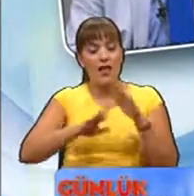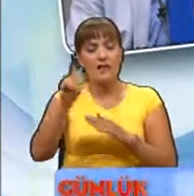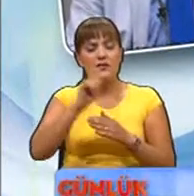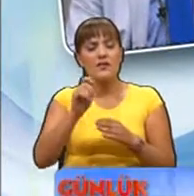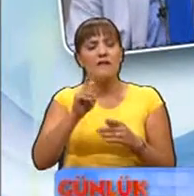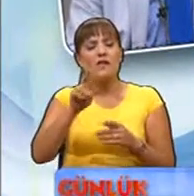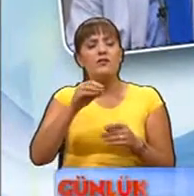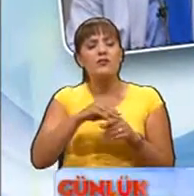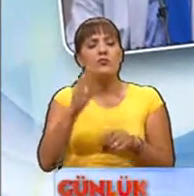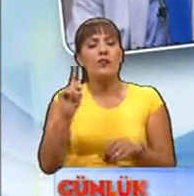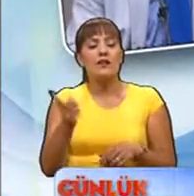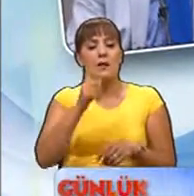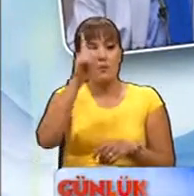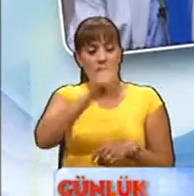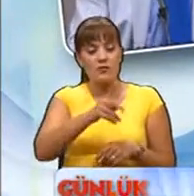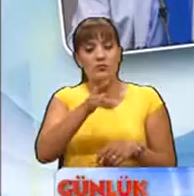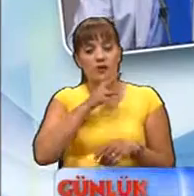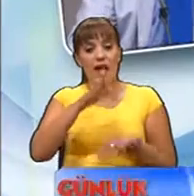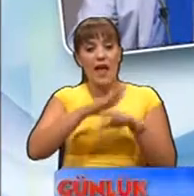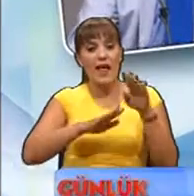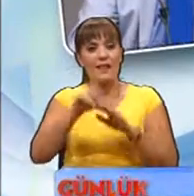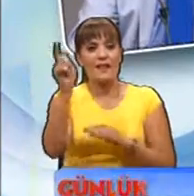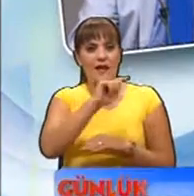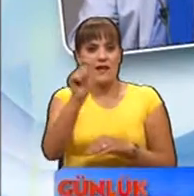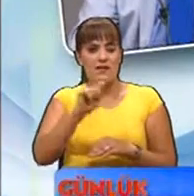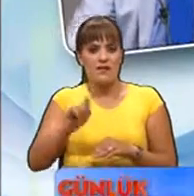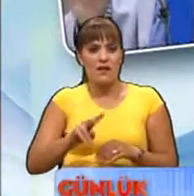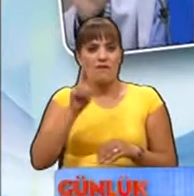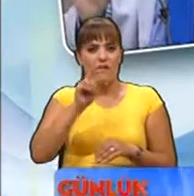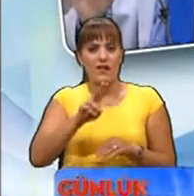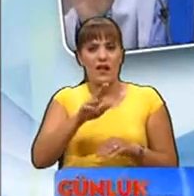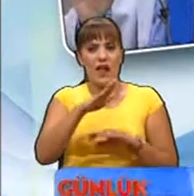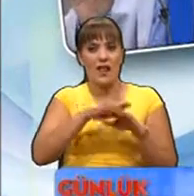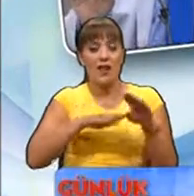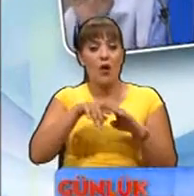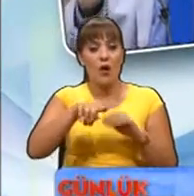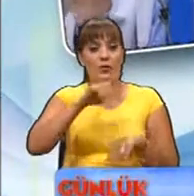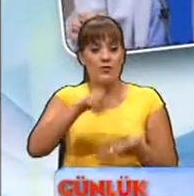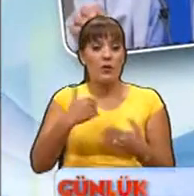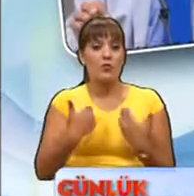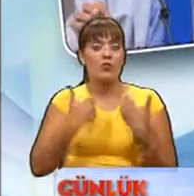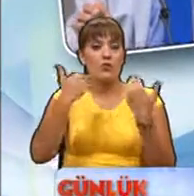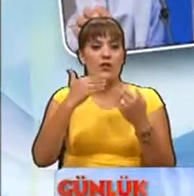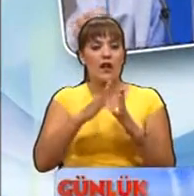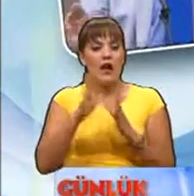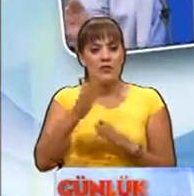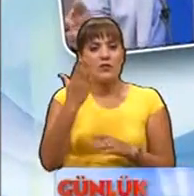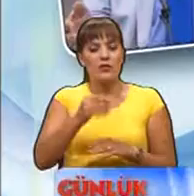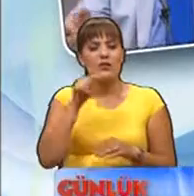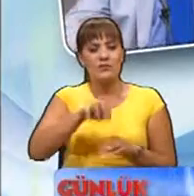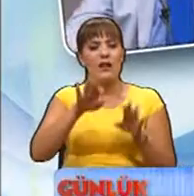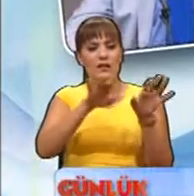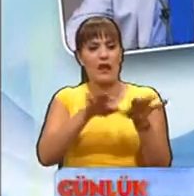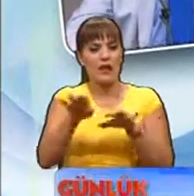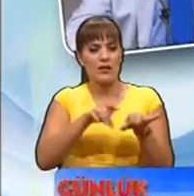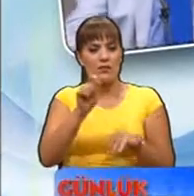çok ilginç. Başından sonuna el ile yazılan vasiyet. Ancak el ile. O zaman hukuki geçerliliği oluyor. Şimdi daktilo